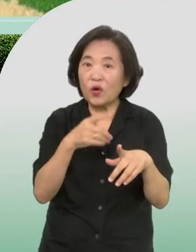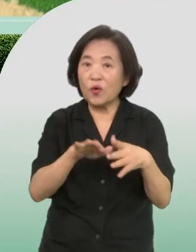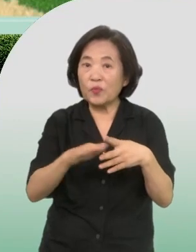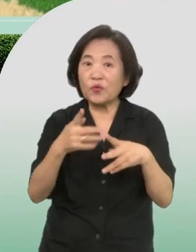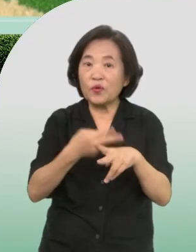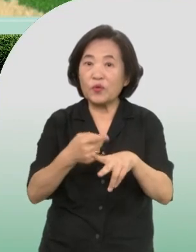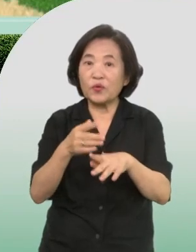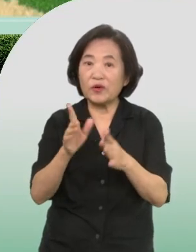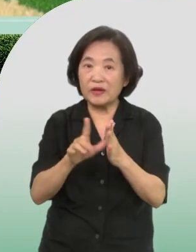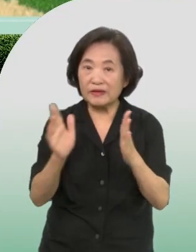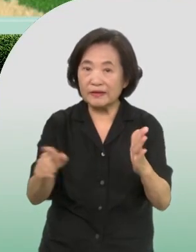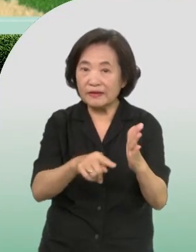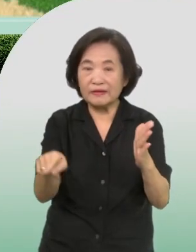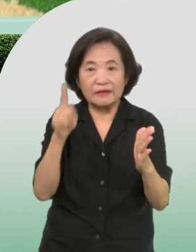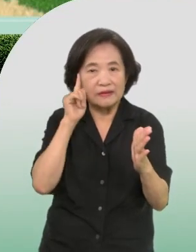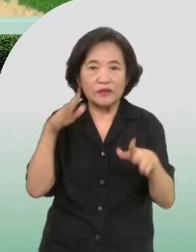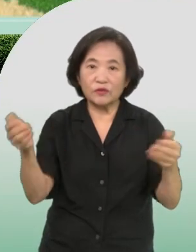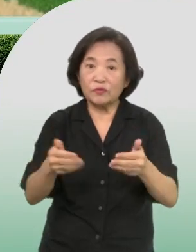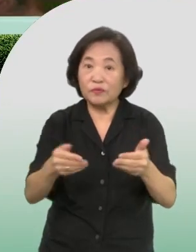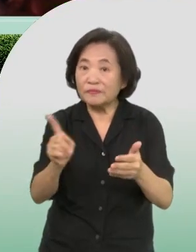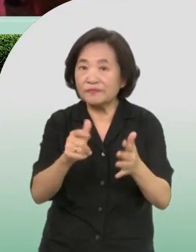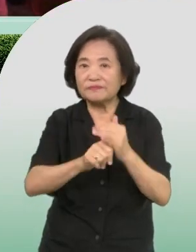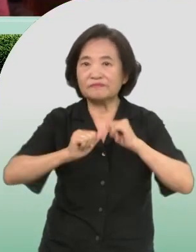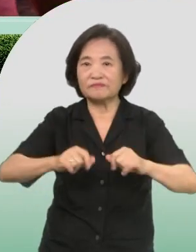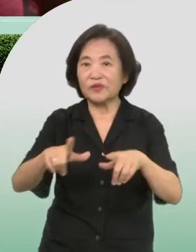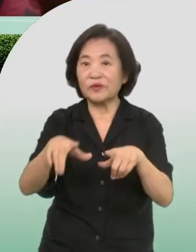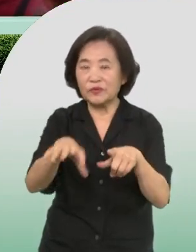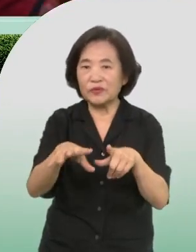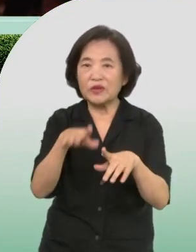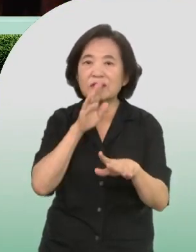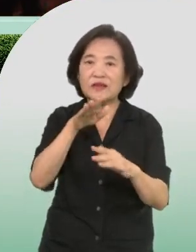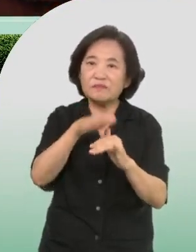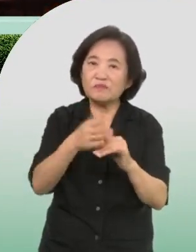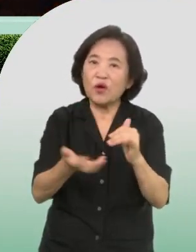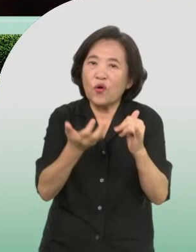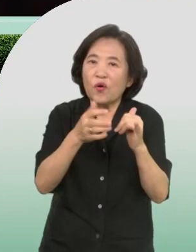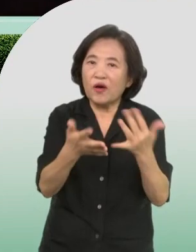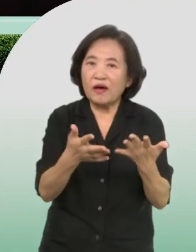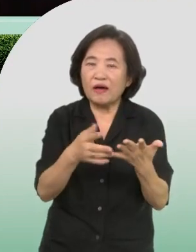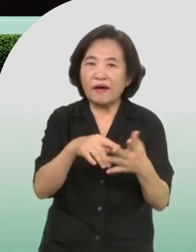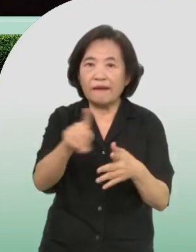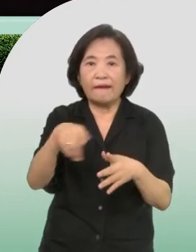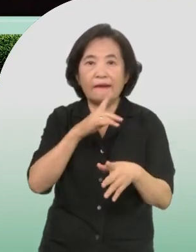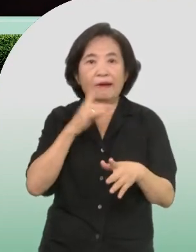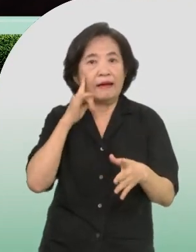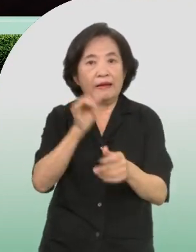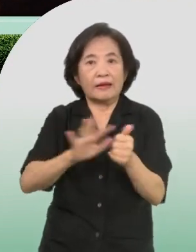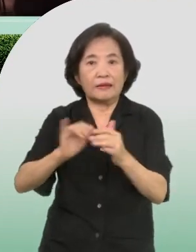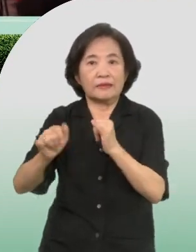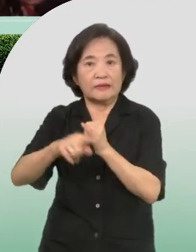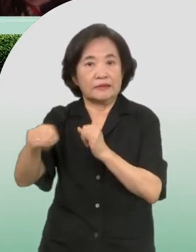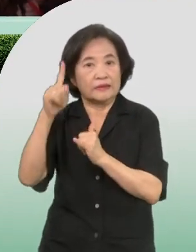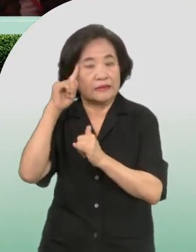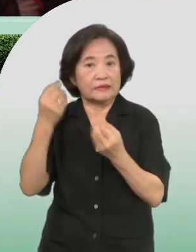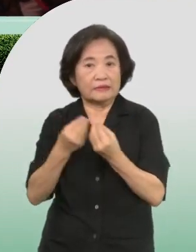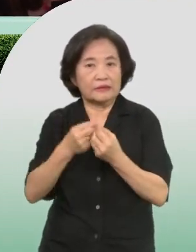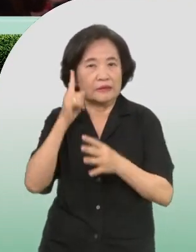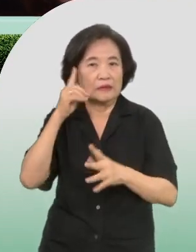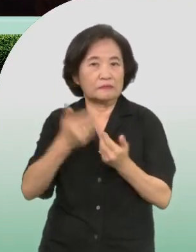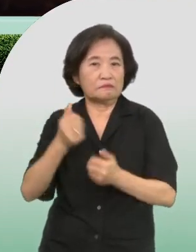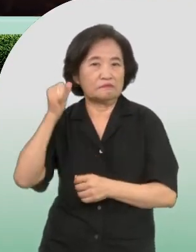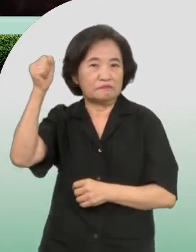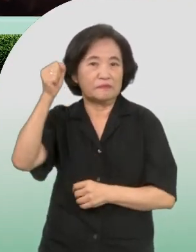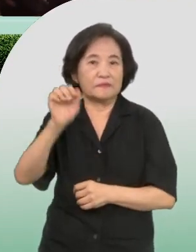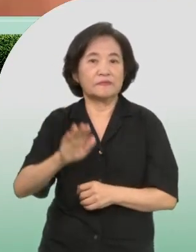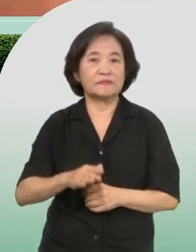同新竹县政府安装一套浮桥保罗亚街是什么样延期？按照州议会的浮桥同新湖两